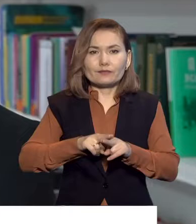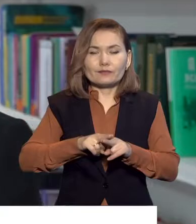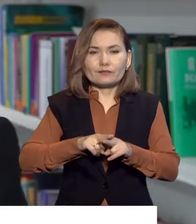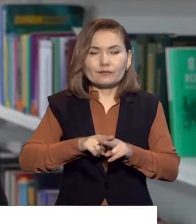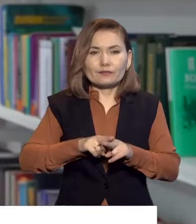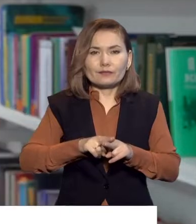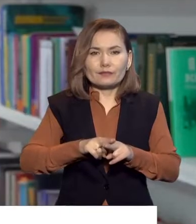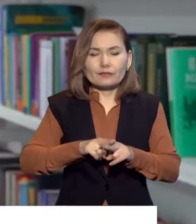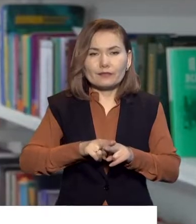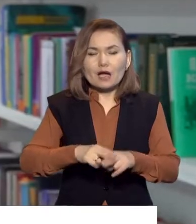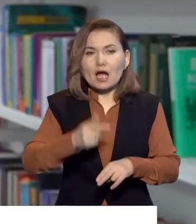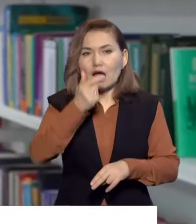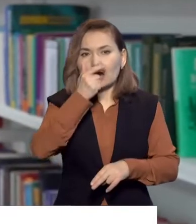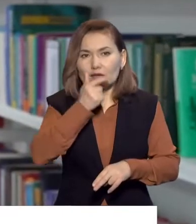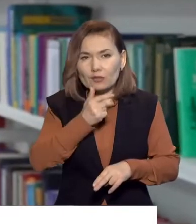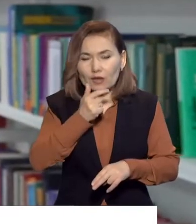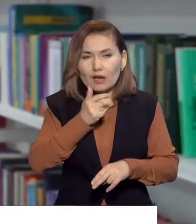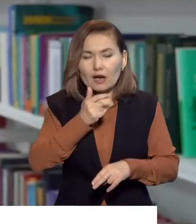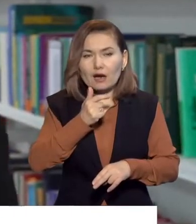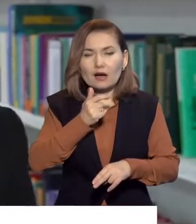дүниесінің интеллектуалдары біледі.